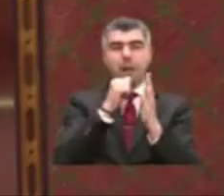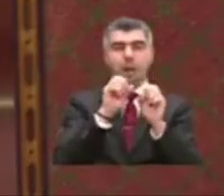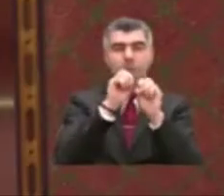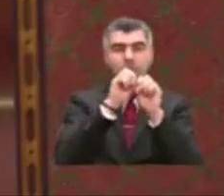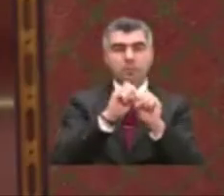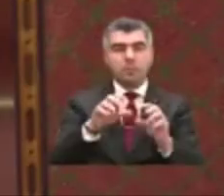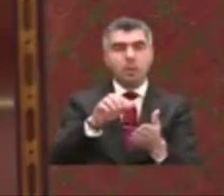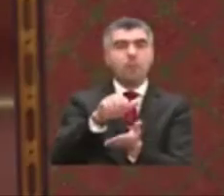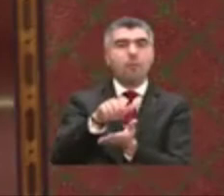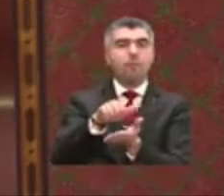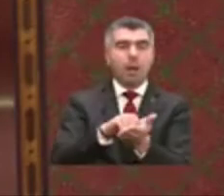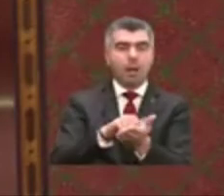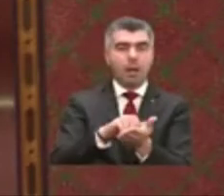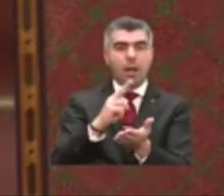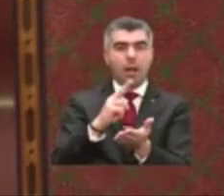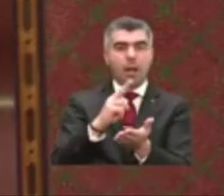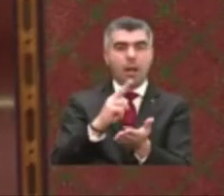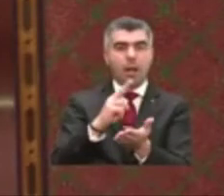السقي